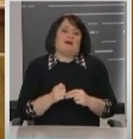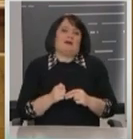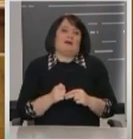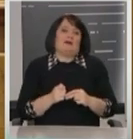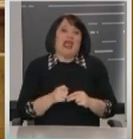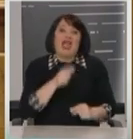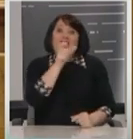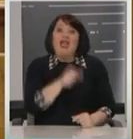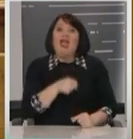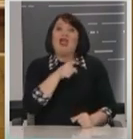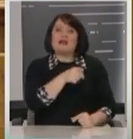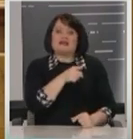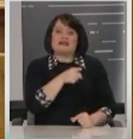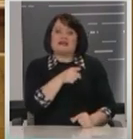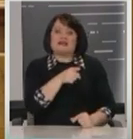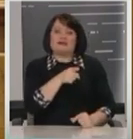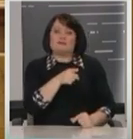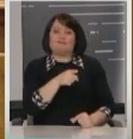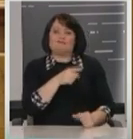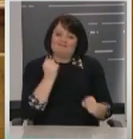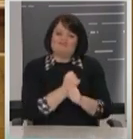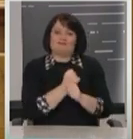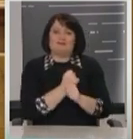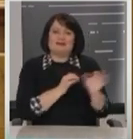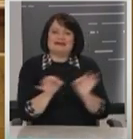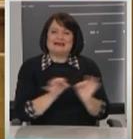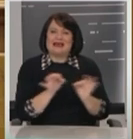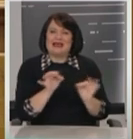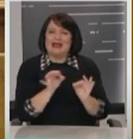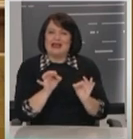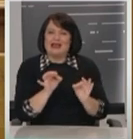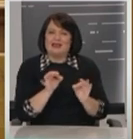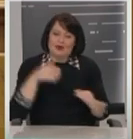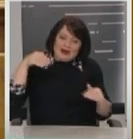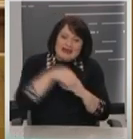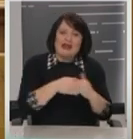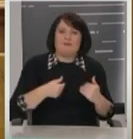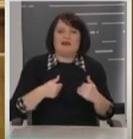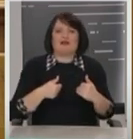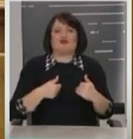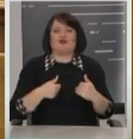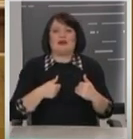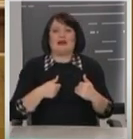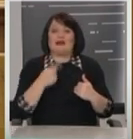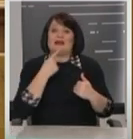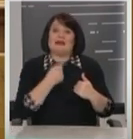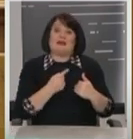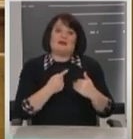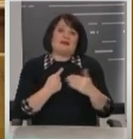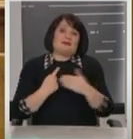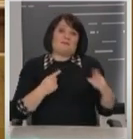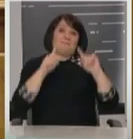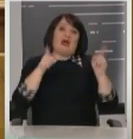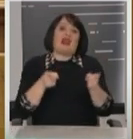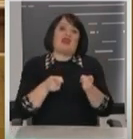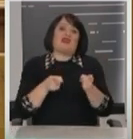είχατε δημιουργήσει, προσδοκώντας βεβαίως ή και σχεδιάζοντας τη βίαιη πτώση μας, την λεγόμενη παρένθεση που ξεχύλωσε στο